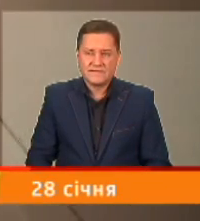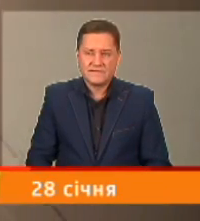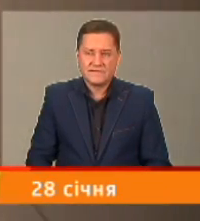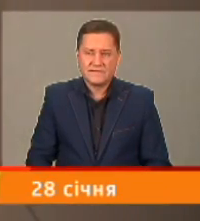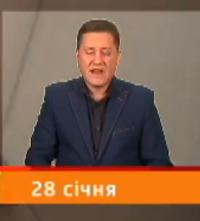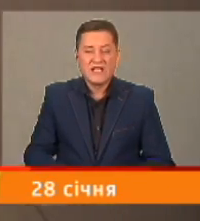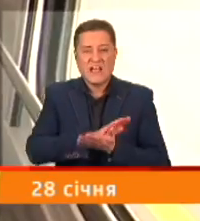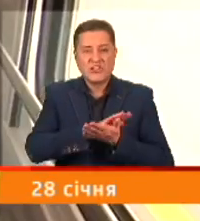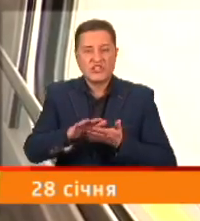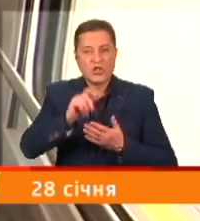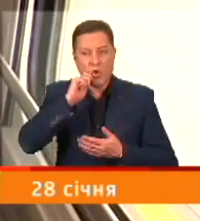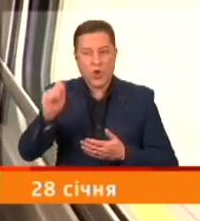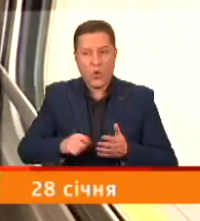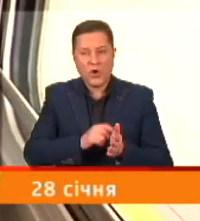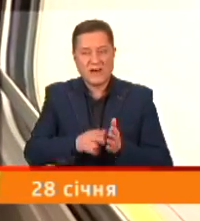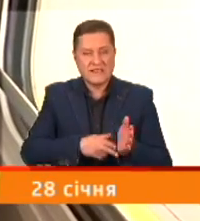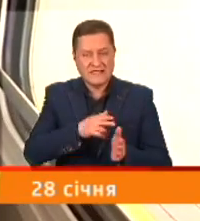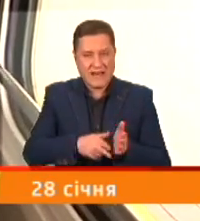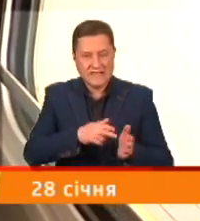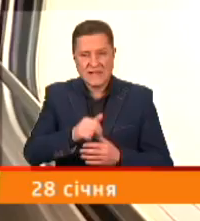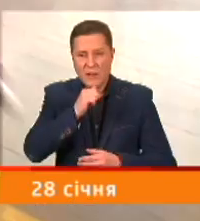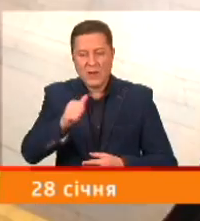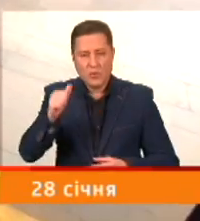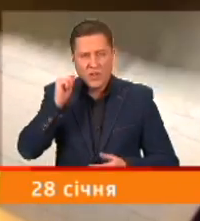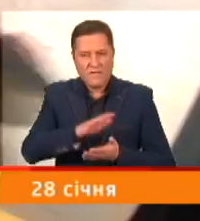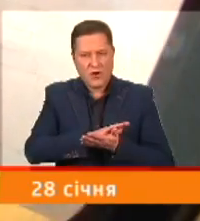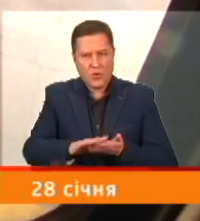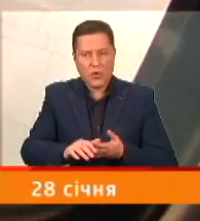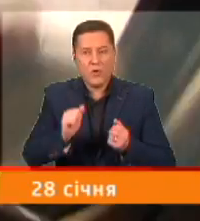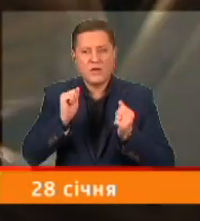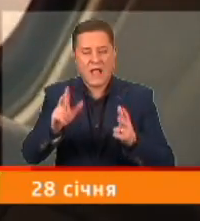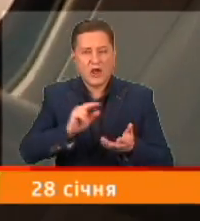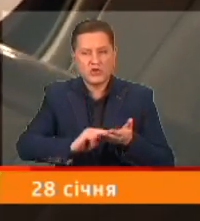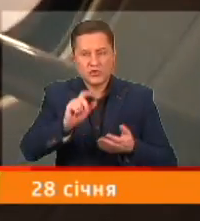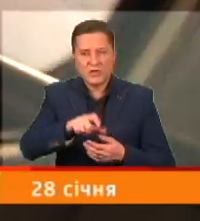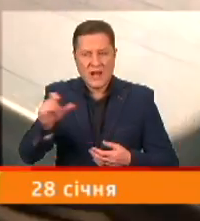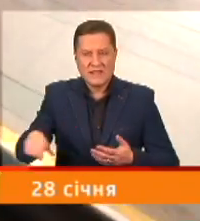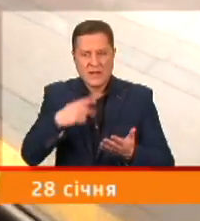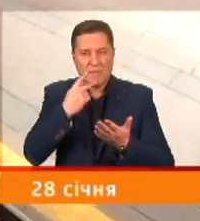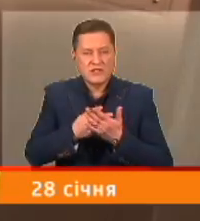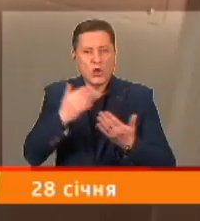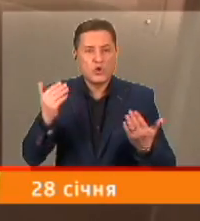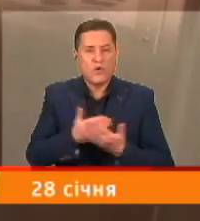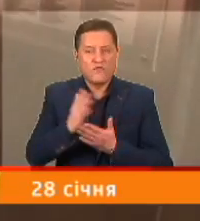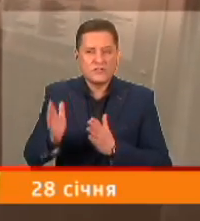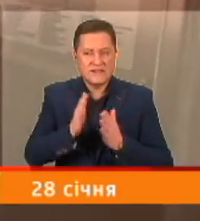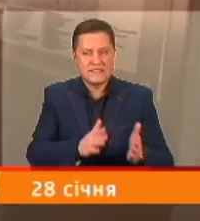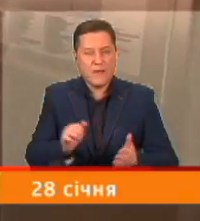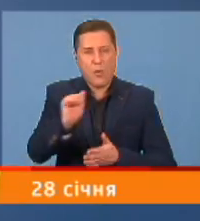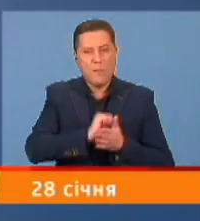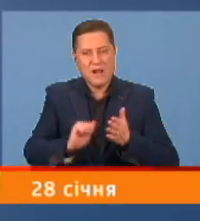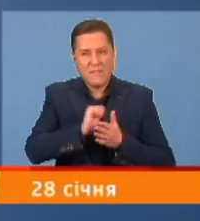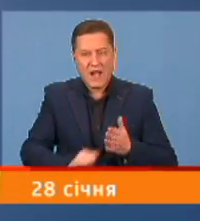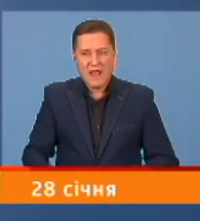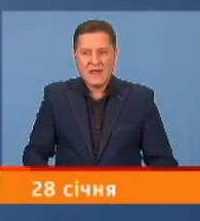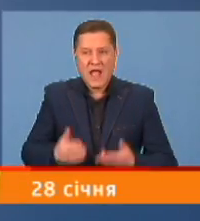За чистоту на «Укрзалізниці» взялися ще минулого року. Ось як журналістам презентували нову систему прибирання.